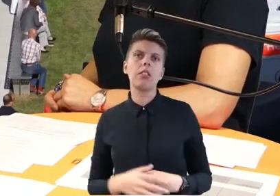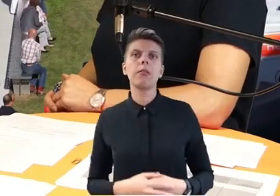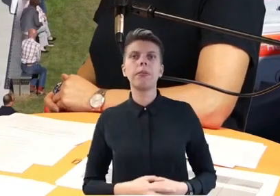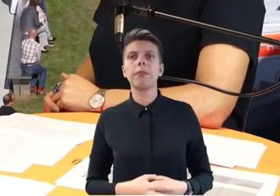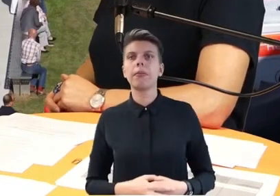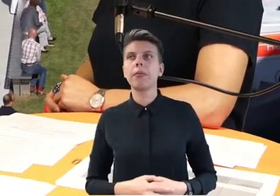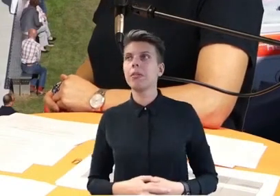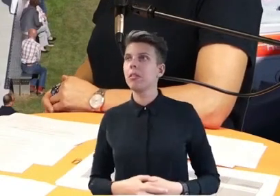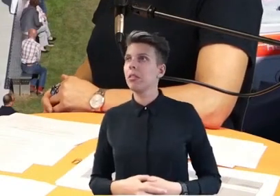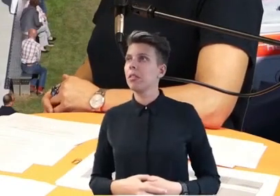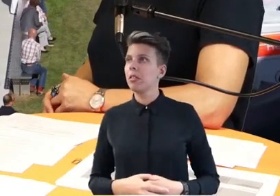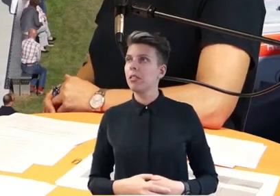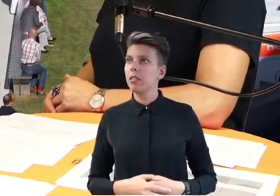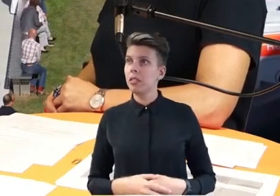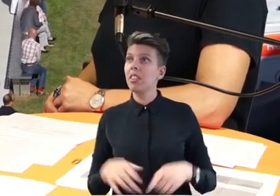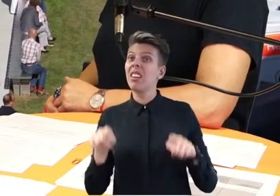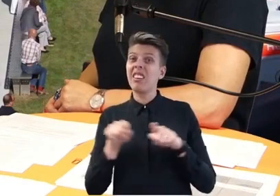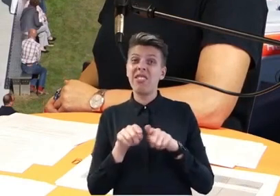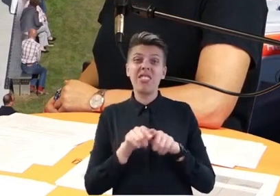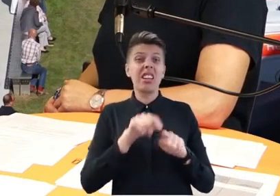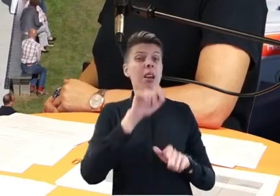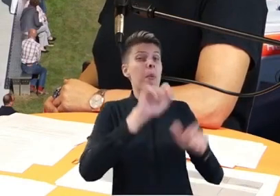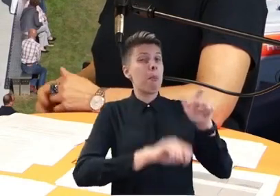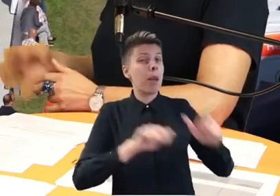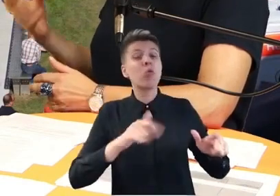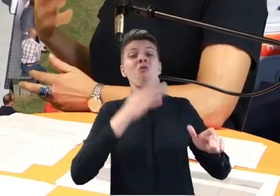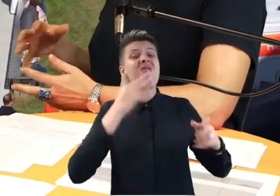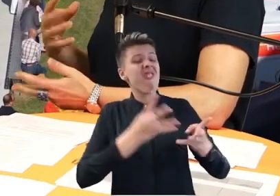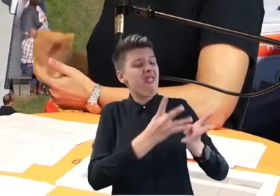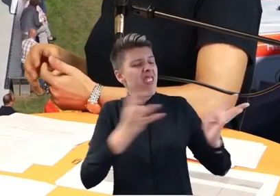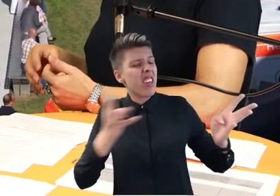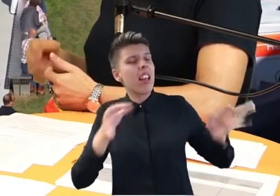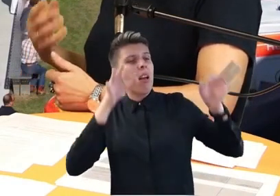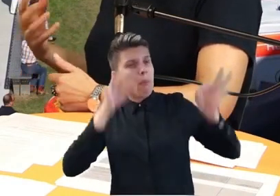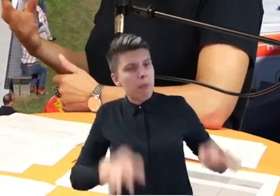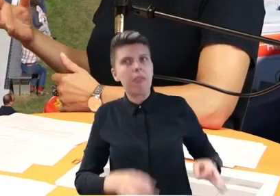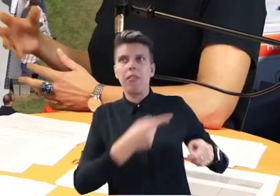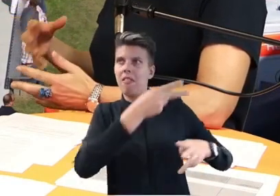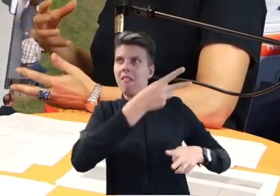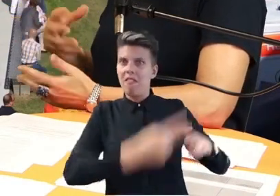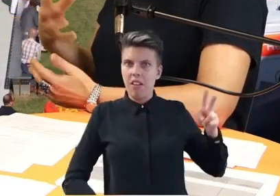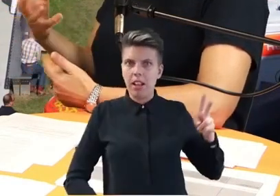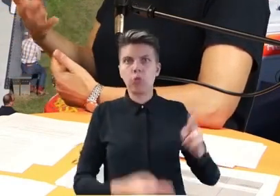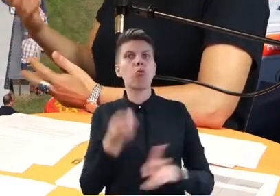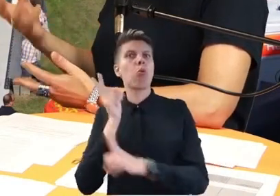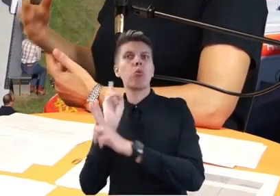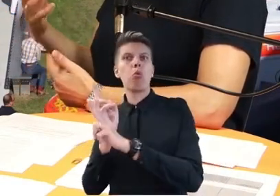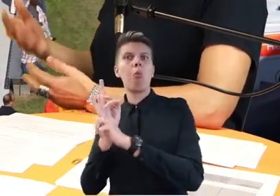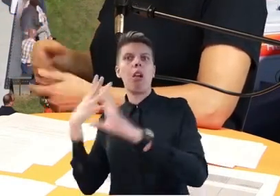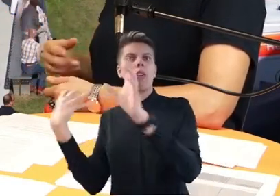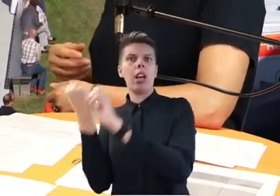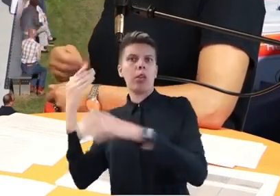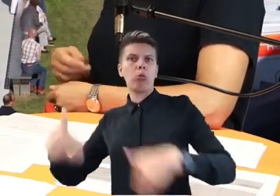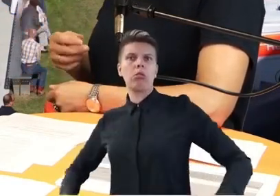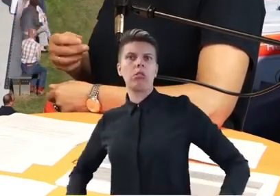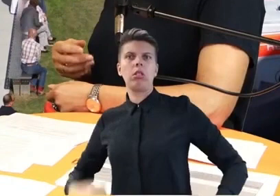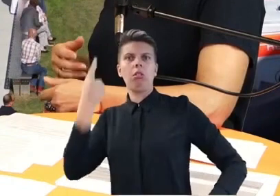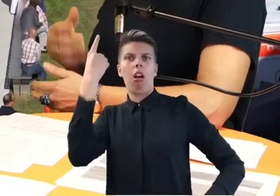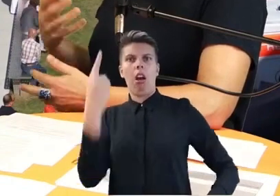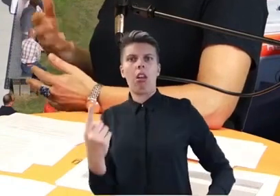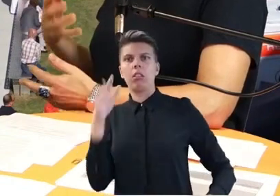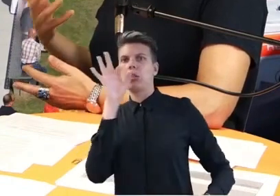der Massenanfall von Verletzten. Das heißt, das, was der Regelrettungsdienst nicht mehr kann, also selbst Unfälle, die eben